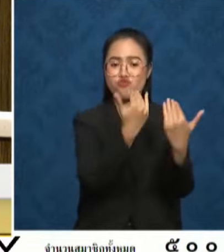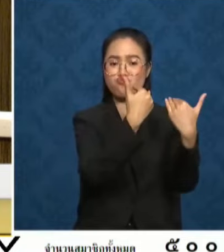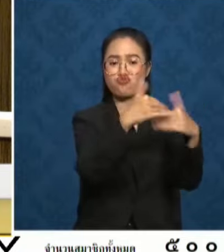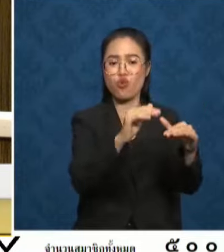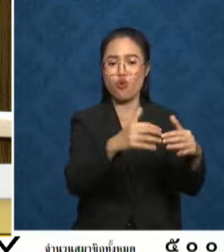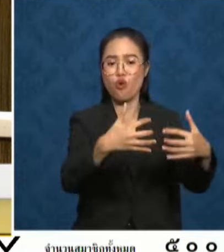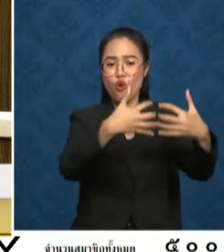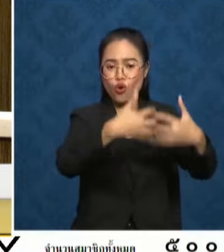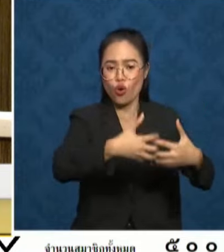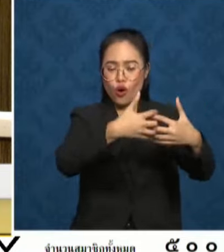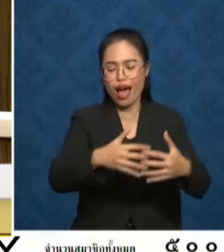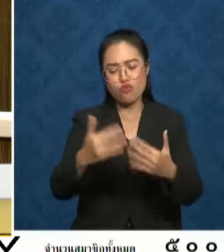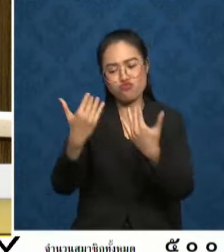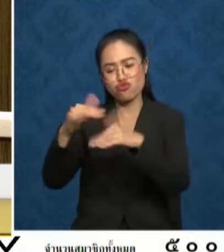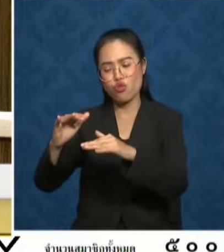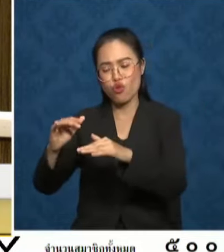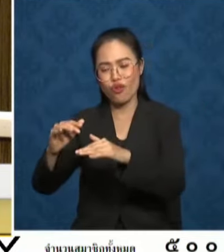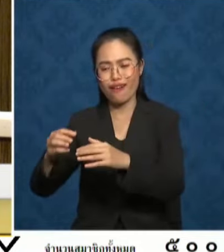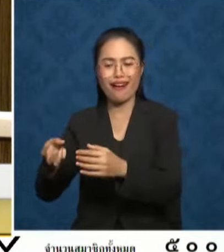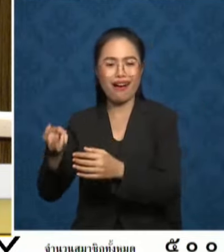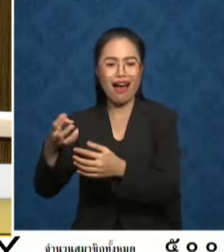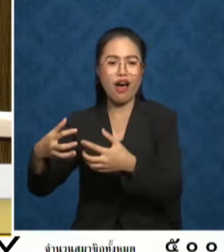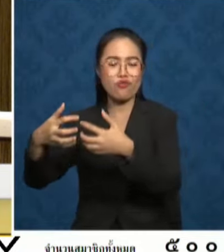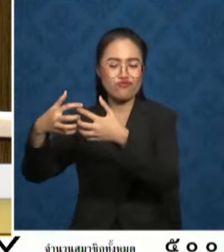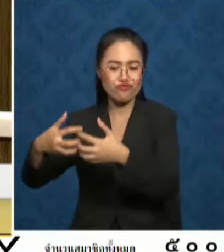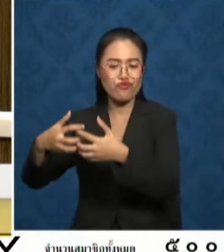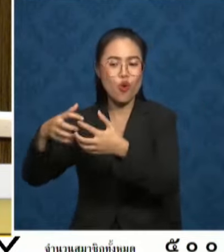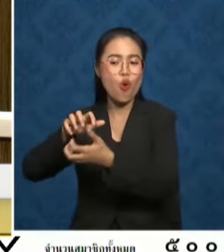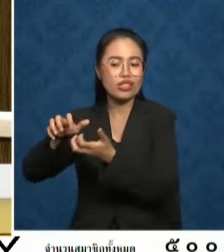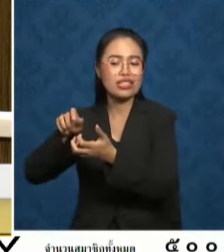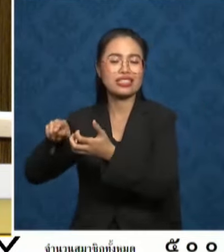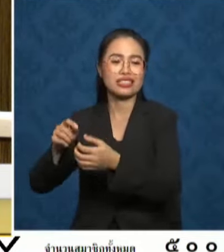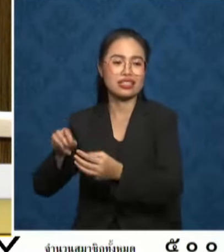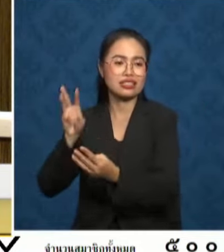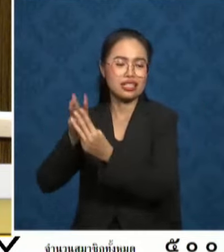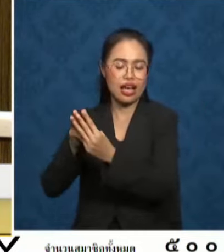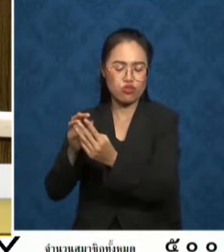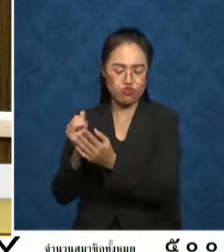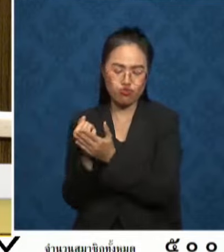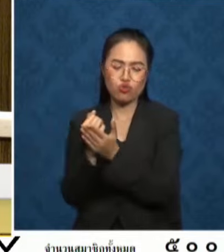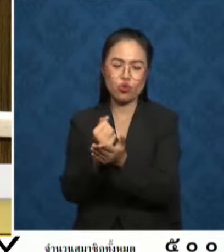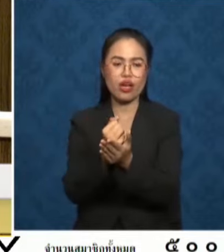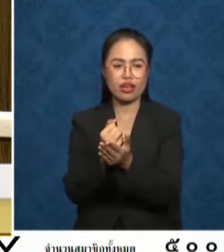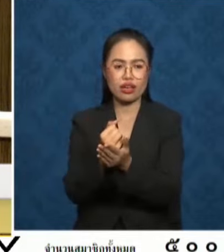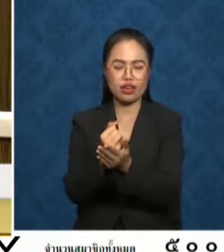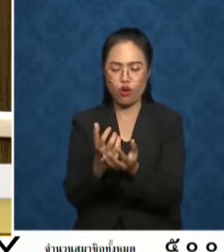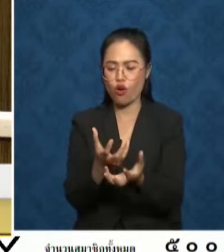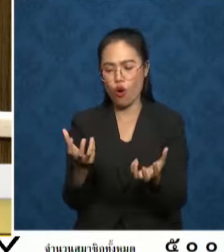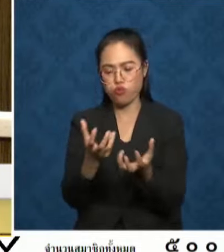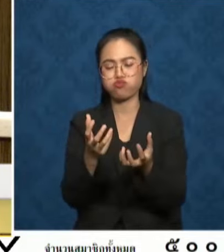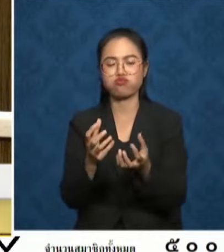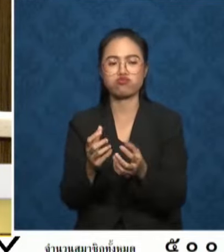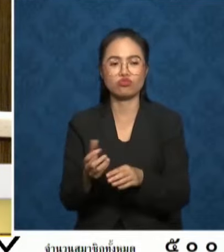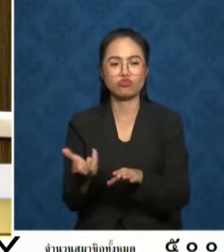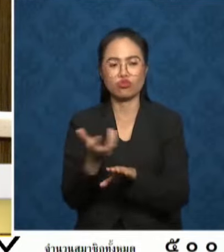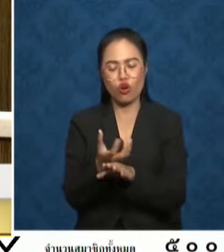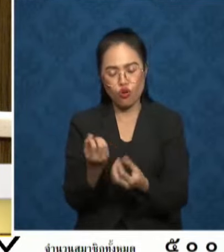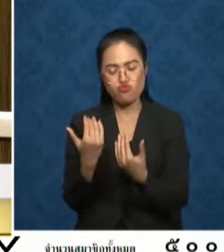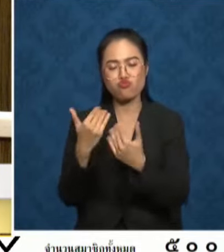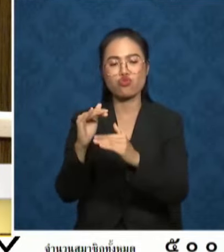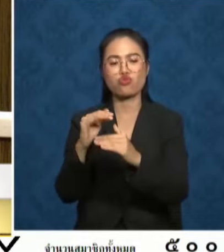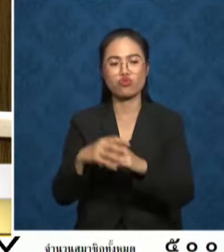งานไปส่งโรงสีที่เขาได้มีสัญยสัญญากันไว้นะครับได้ความสะดวกเพื่อให้สินค้านี้ไม่เสียหายนะครับวันนี้ผม